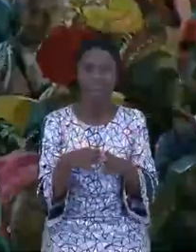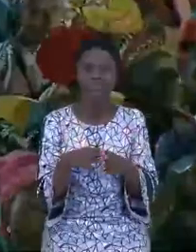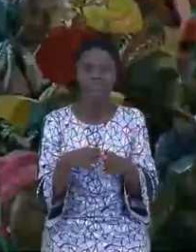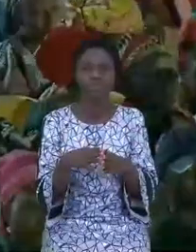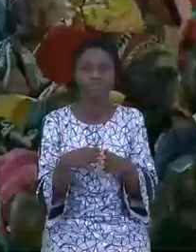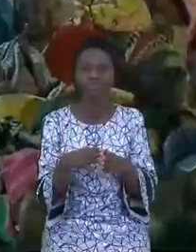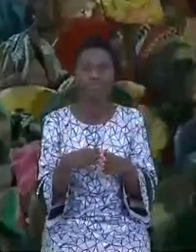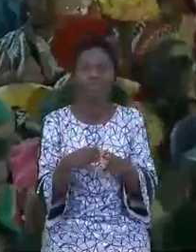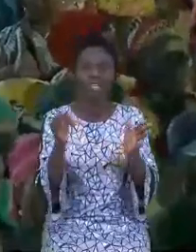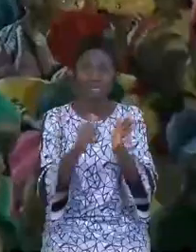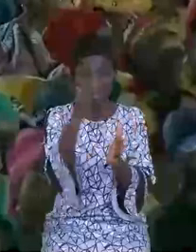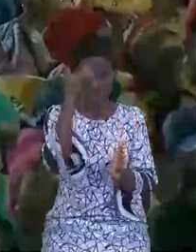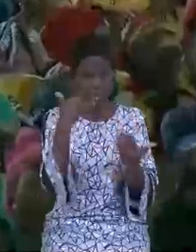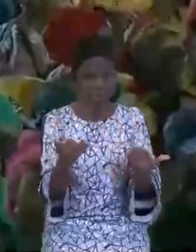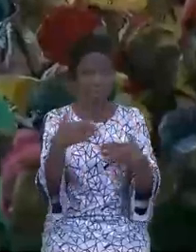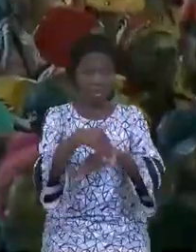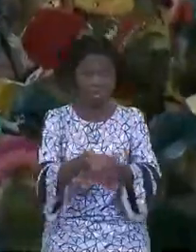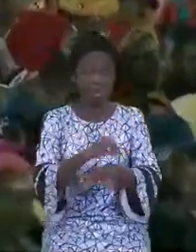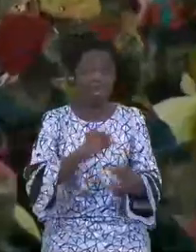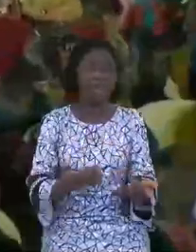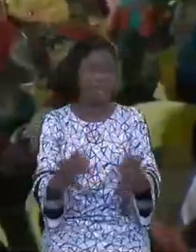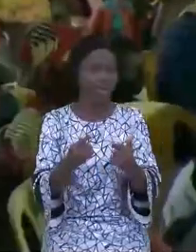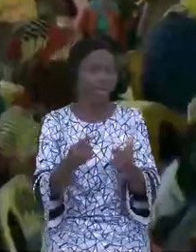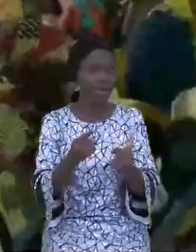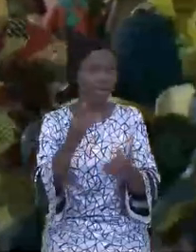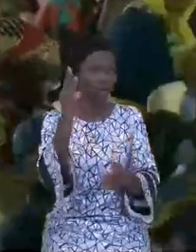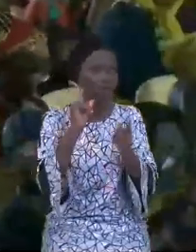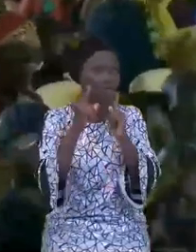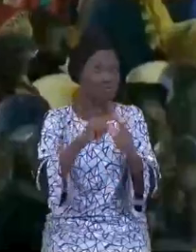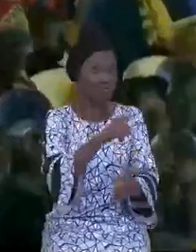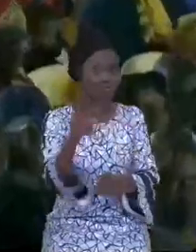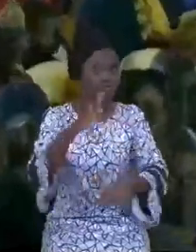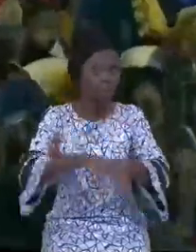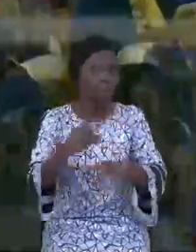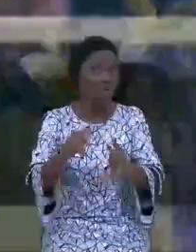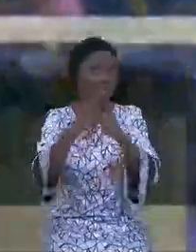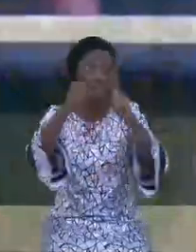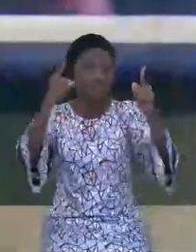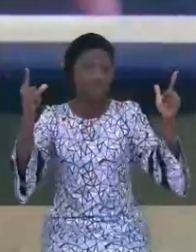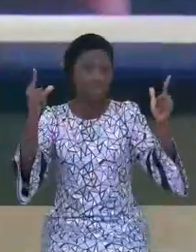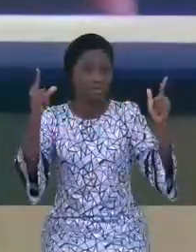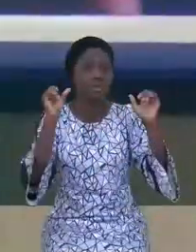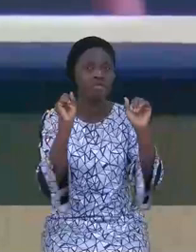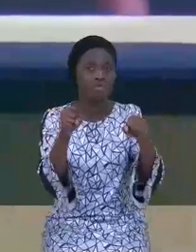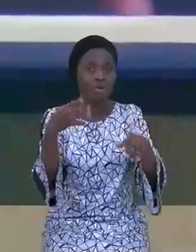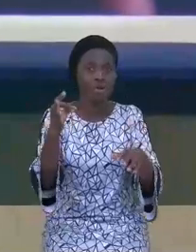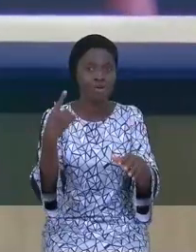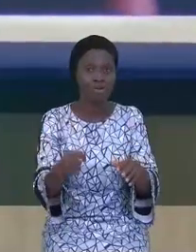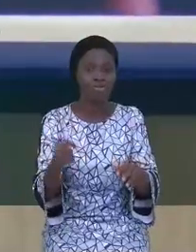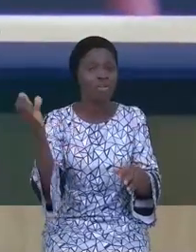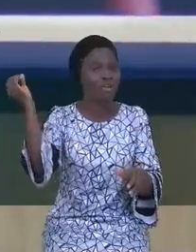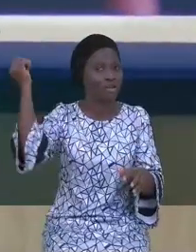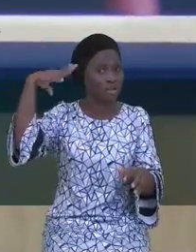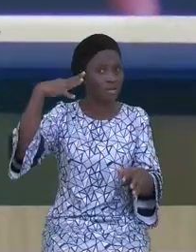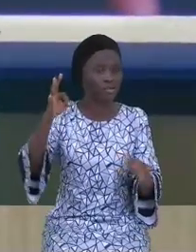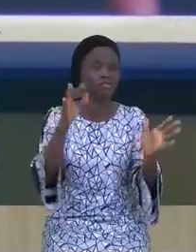pourquoi ce soir, je viens vous parler du message intitulé « Les grandes possibilités de la